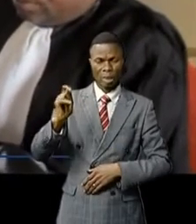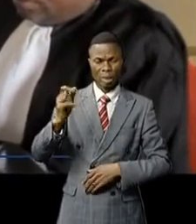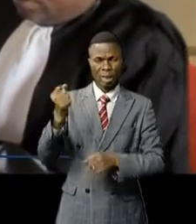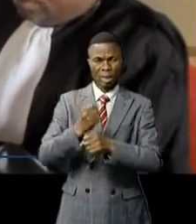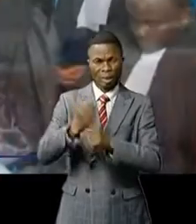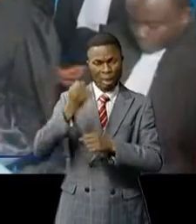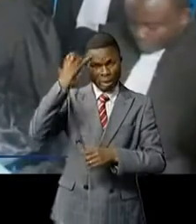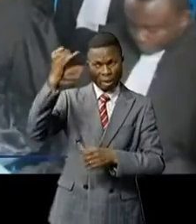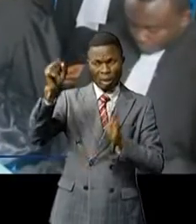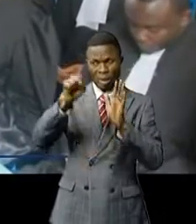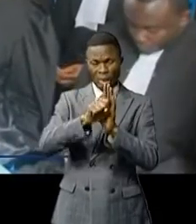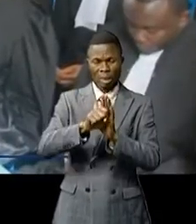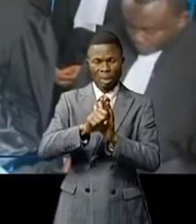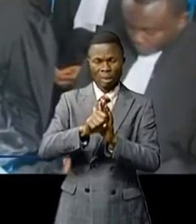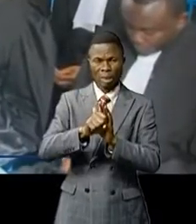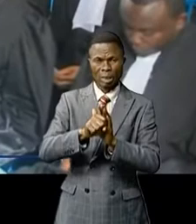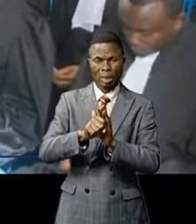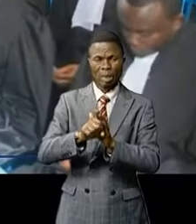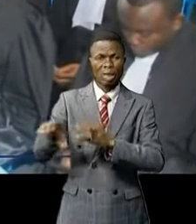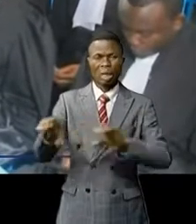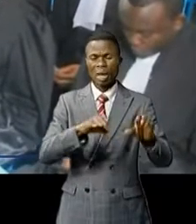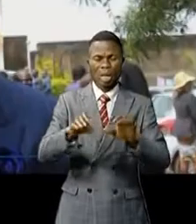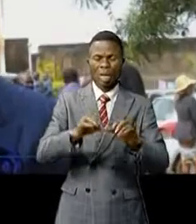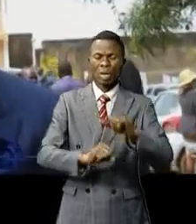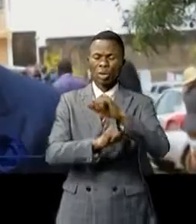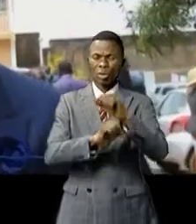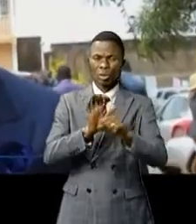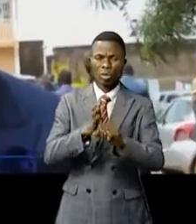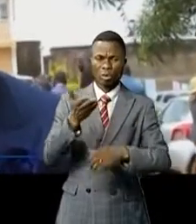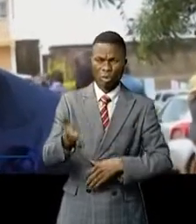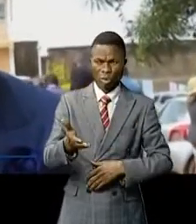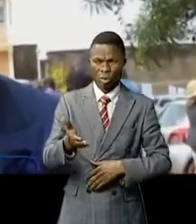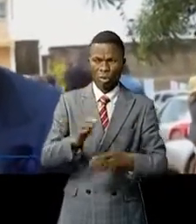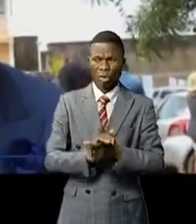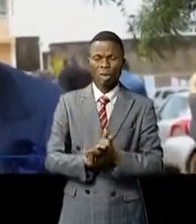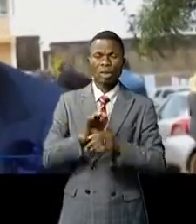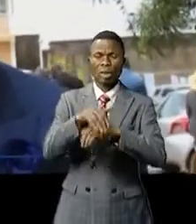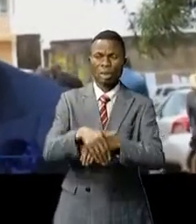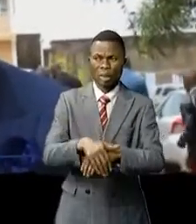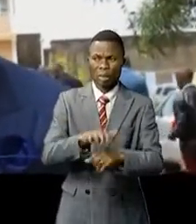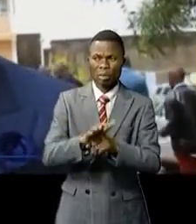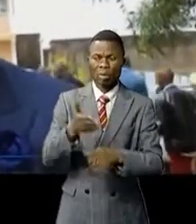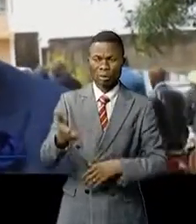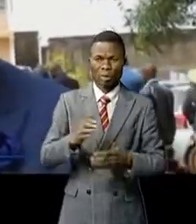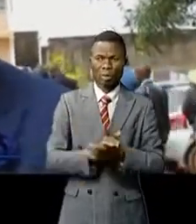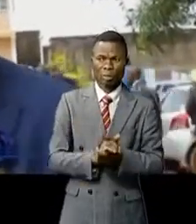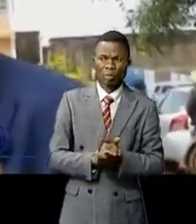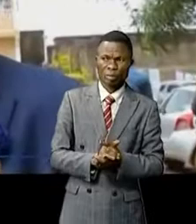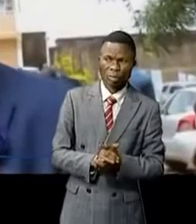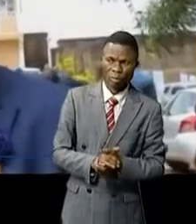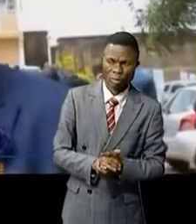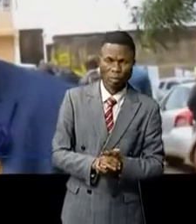le signe du parachèvement des actions déjà entamées. On a un sentiment de joie, ça n'a pas été passé, ce sont